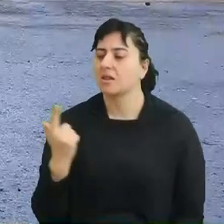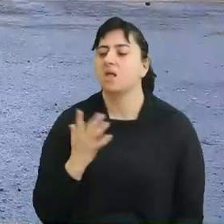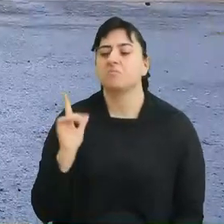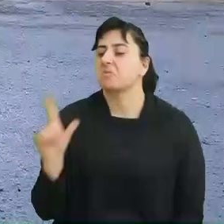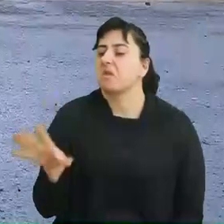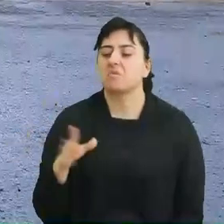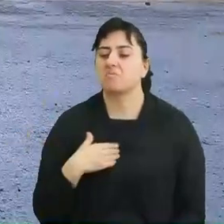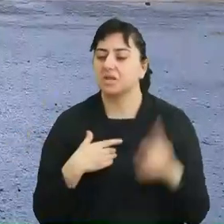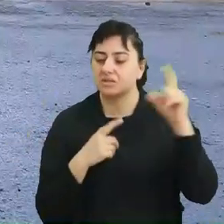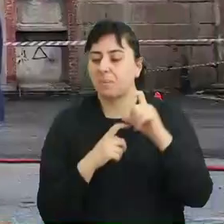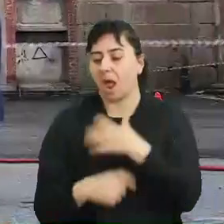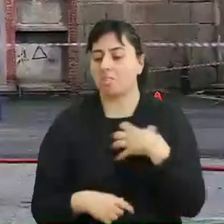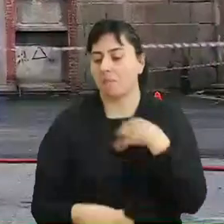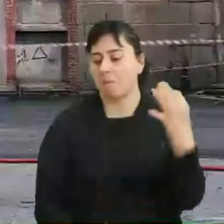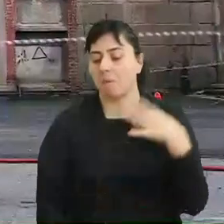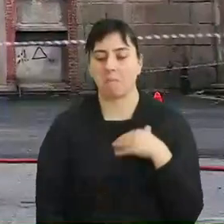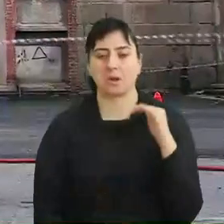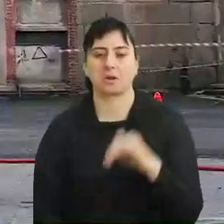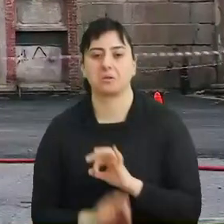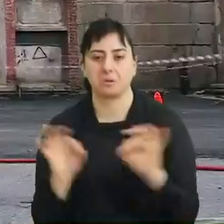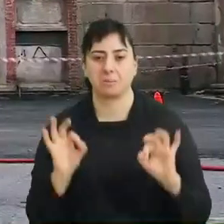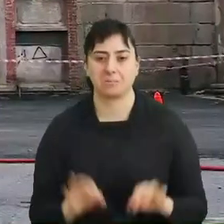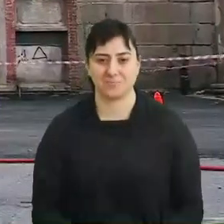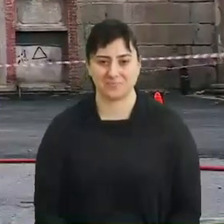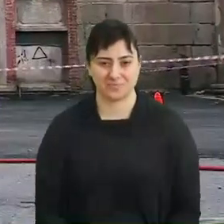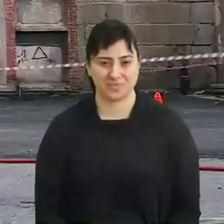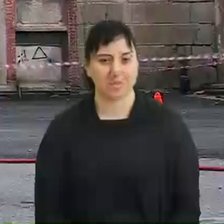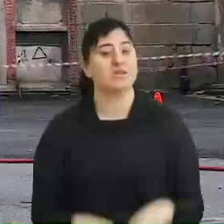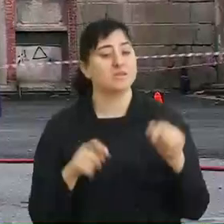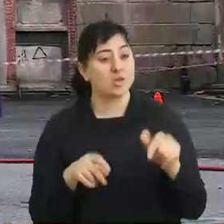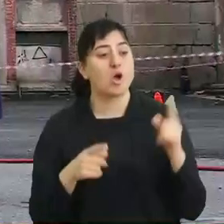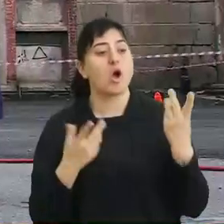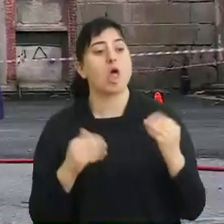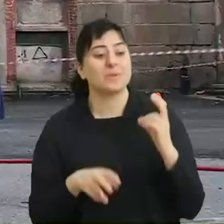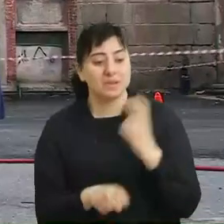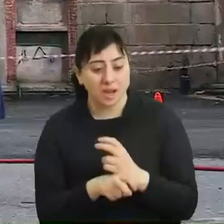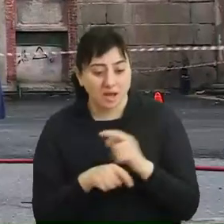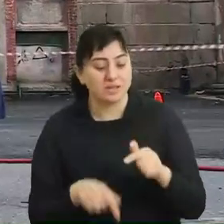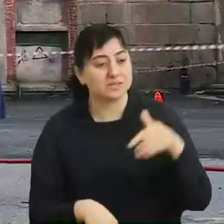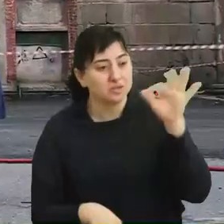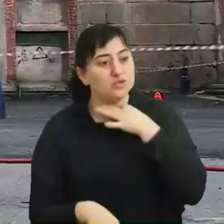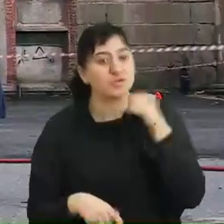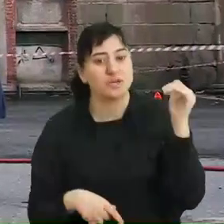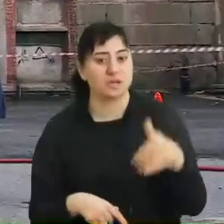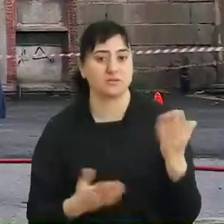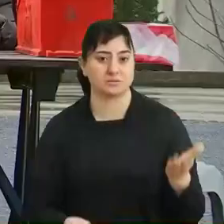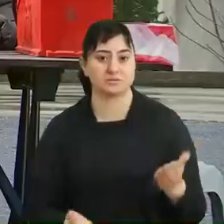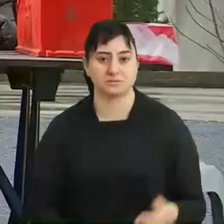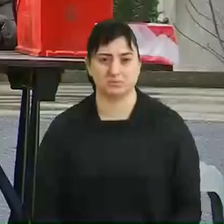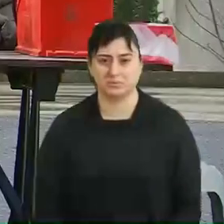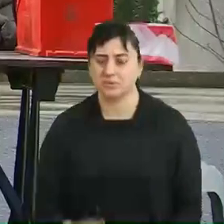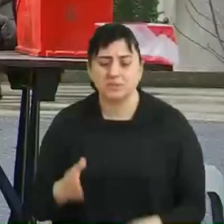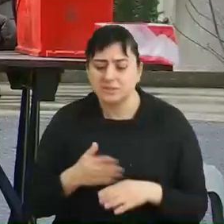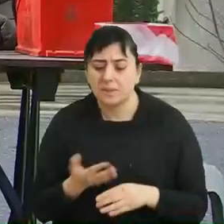da gerek kalmadı zaten. Serpil annem söyledi. Oh, yetiştim ben de. Şu anda olmamanız gereken tek yer burada ve siz buradasınız ya.